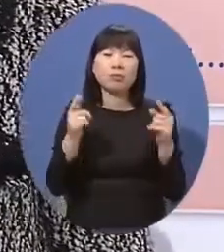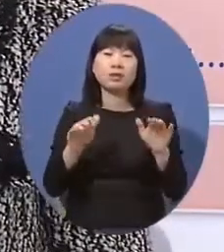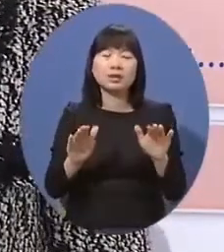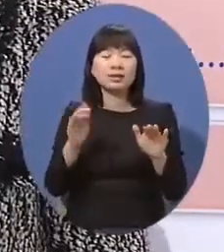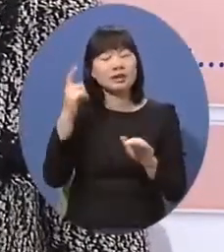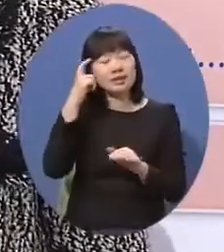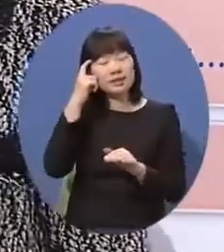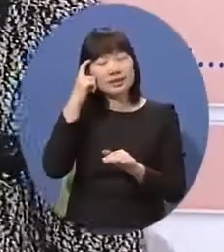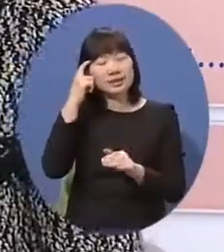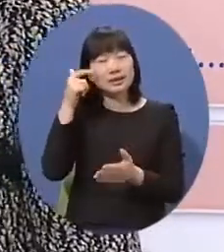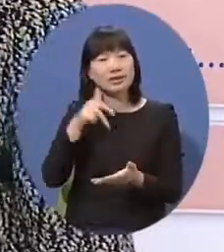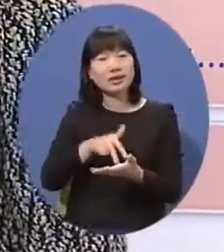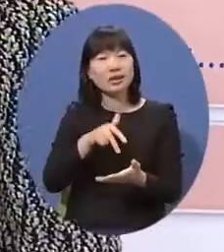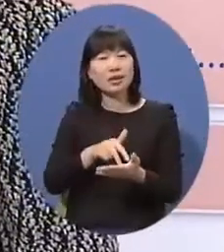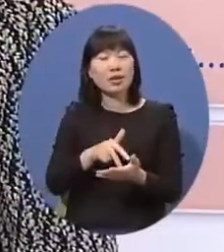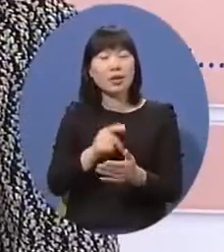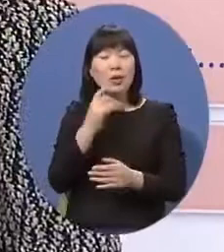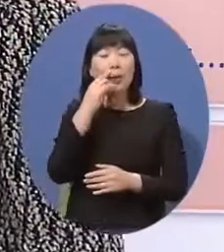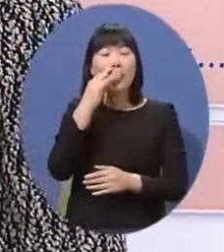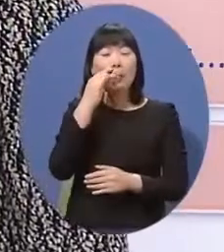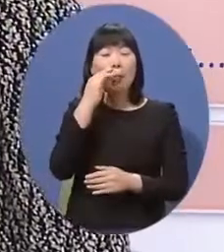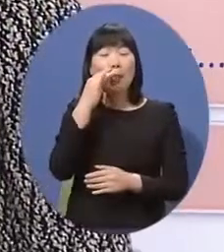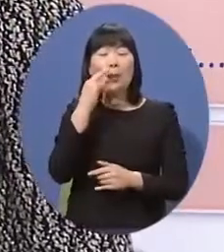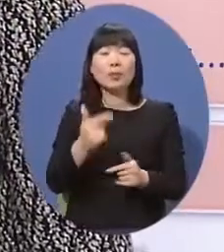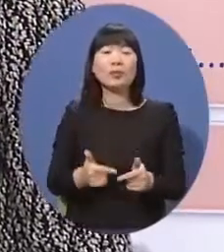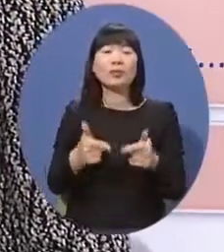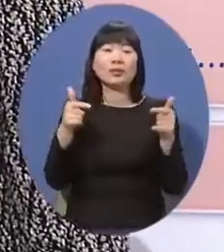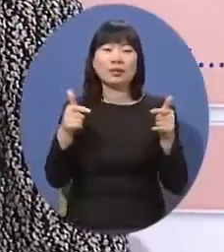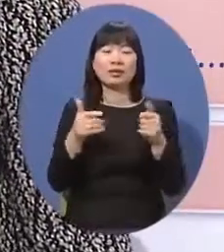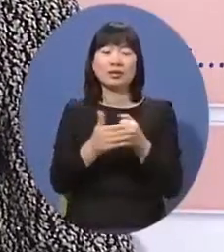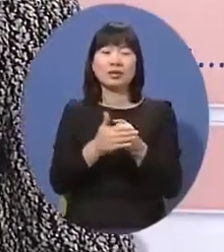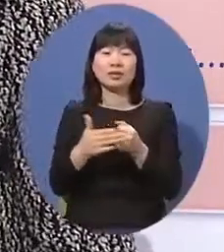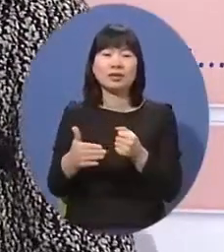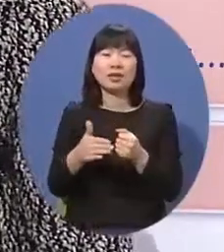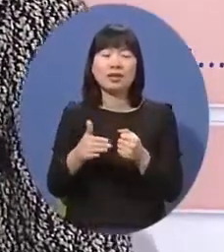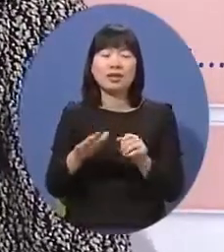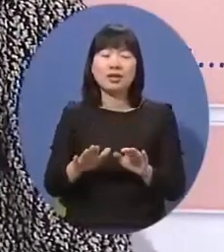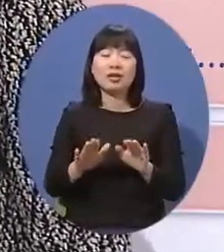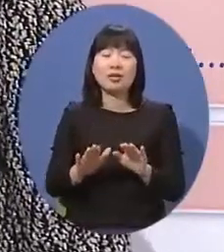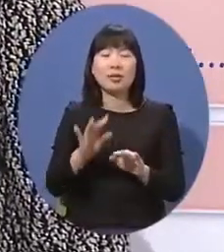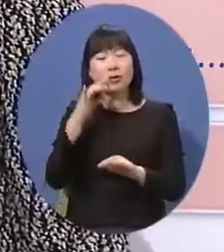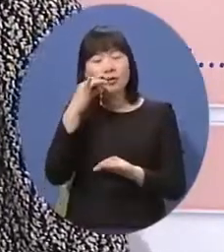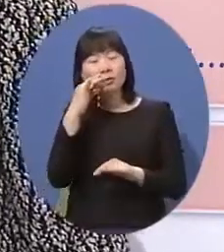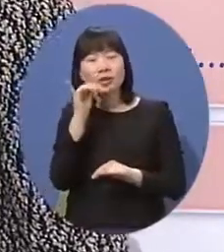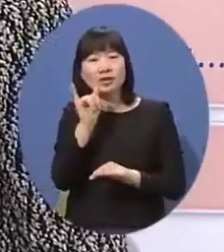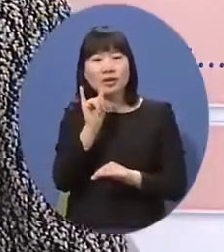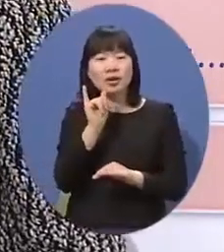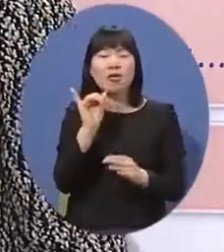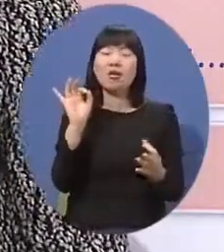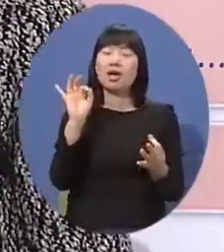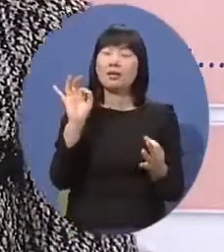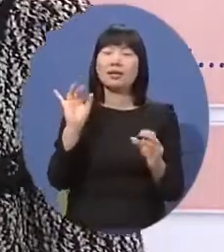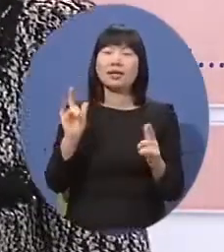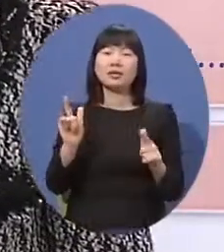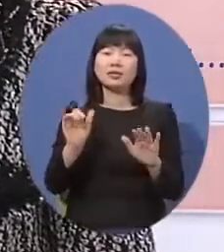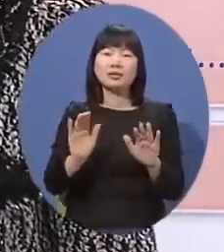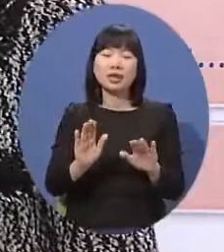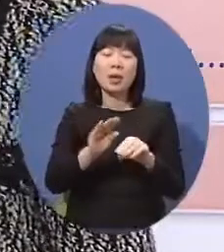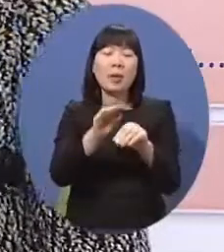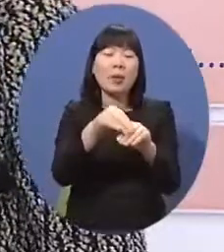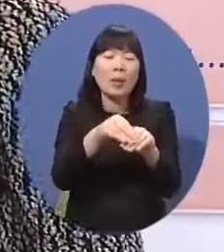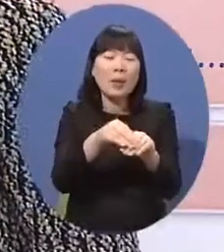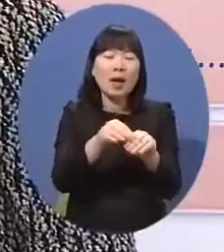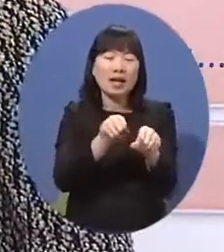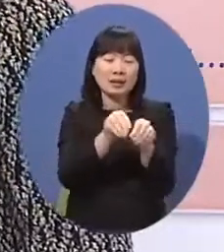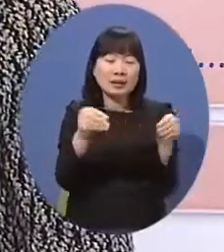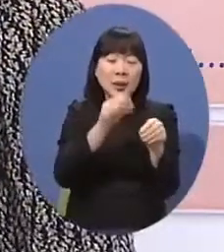동시에 지적으로도 호기심이 막 급증을 해요. 그러니까 그냥 이제는 뭐냐, 궁금한 거 있으면 가만 안 두고 꼭 가서